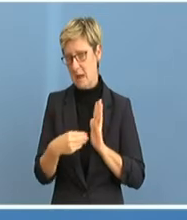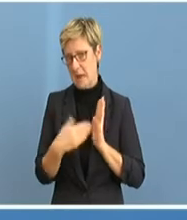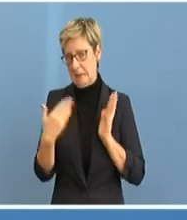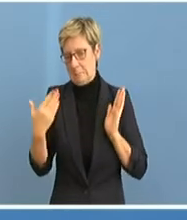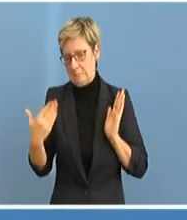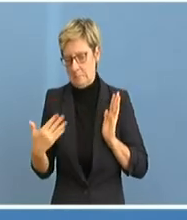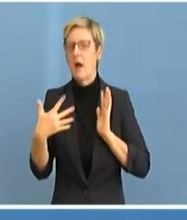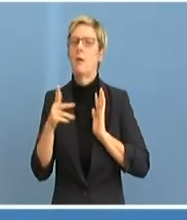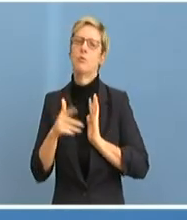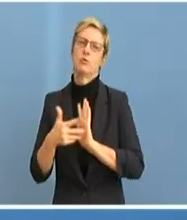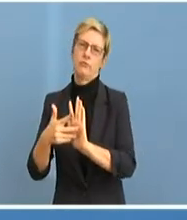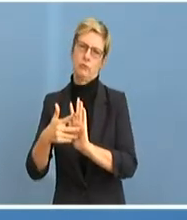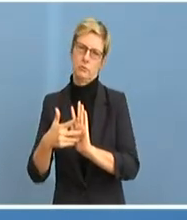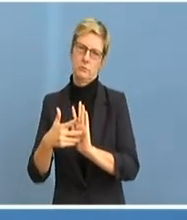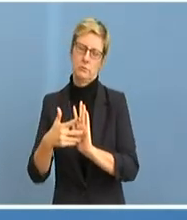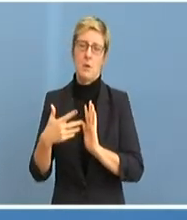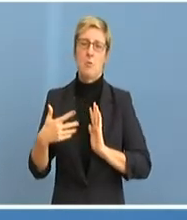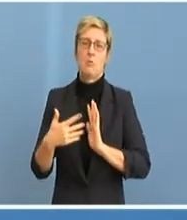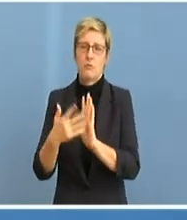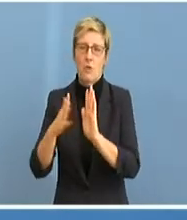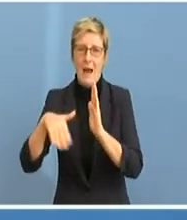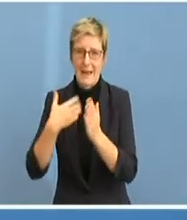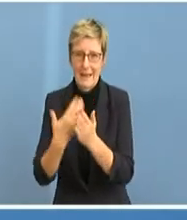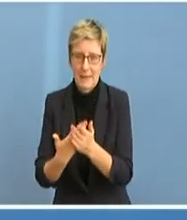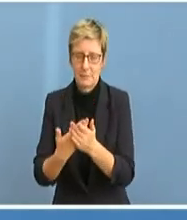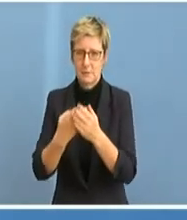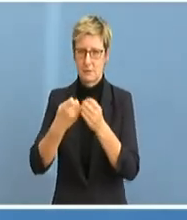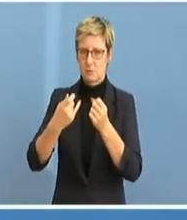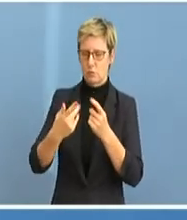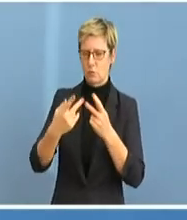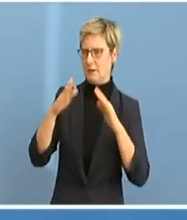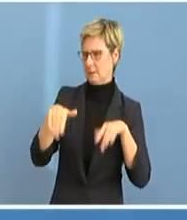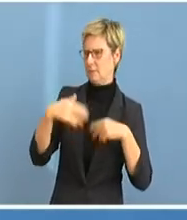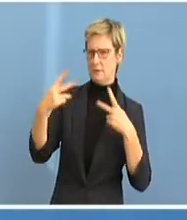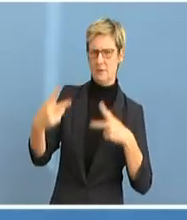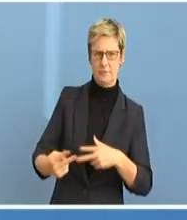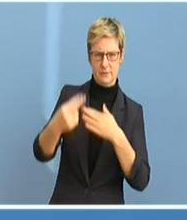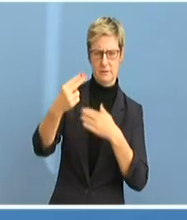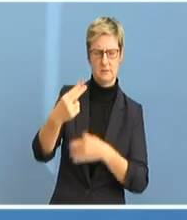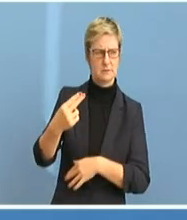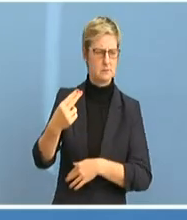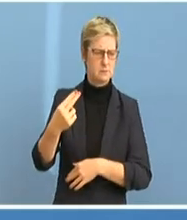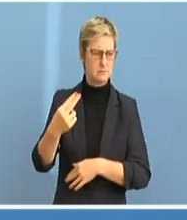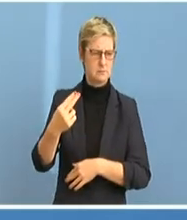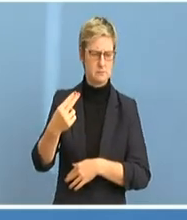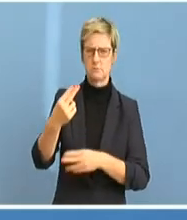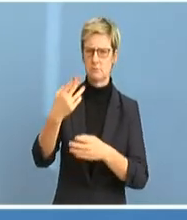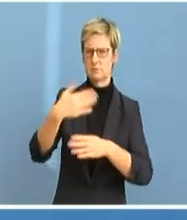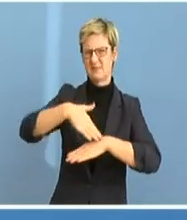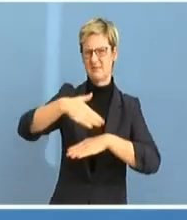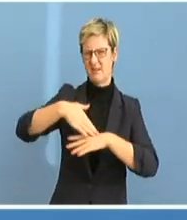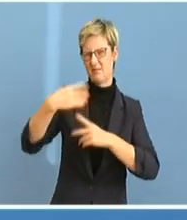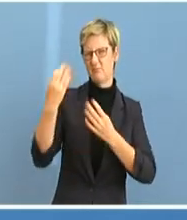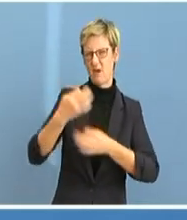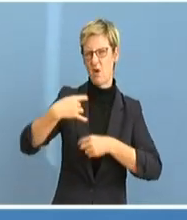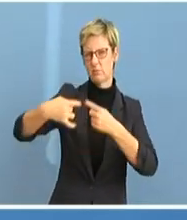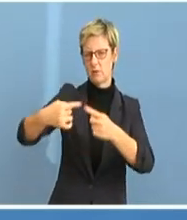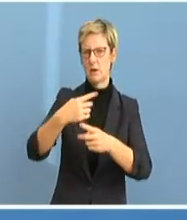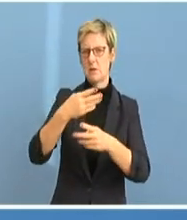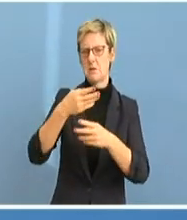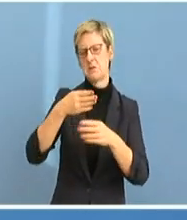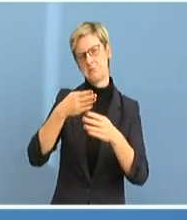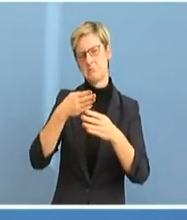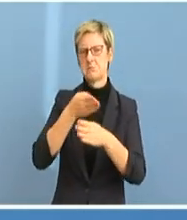das Ergebnis dieser Prüfung, die laut den Fristen einige Zeit in Anspruch nehmen kann, nämlich bis zu